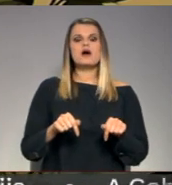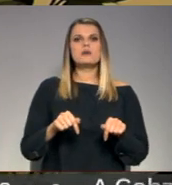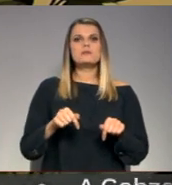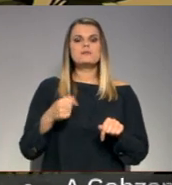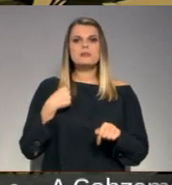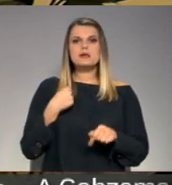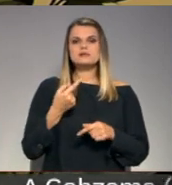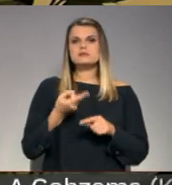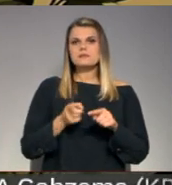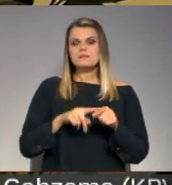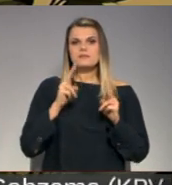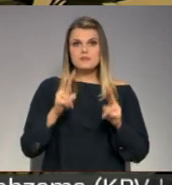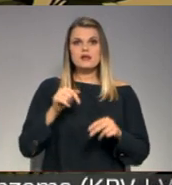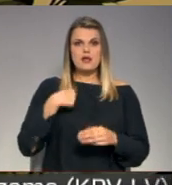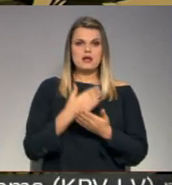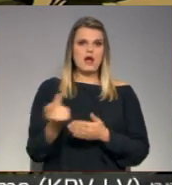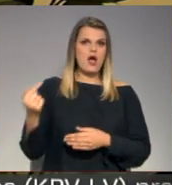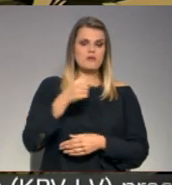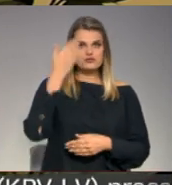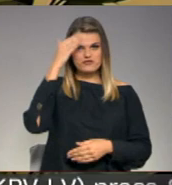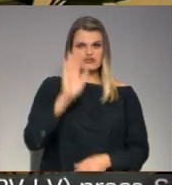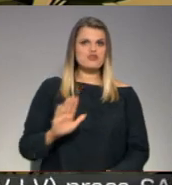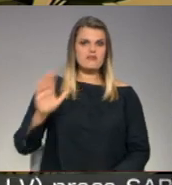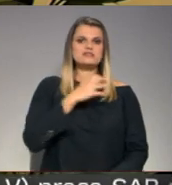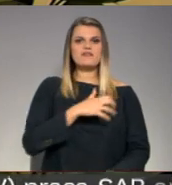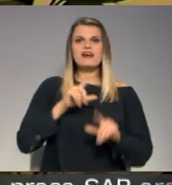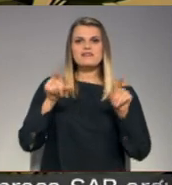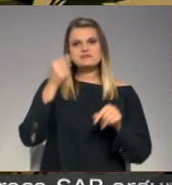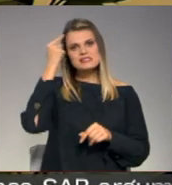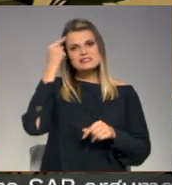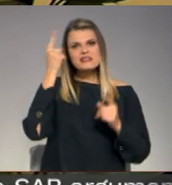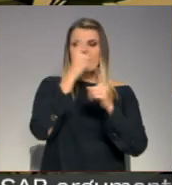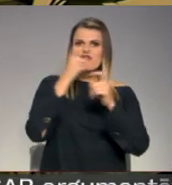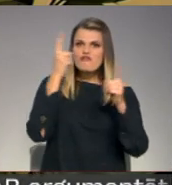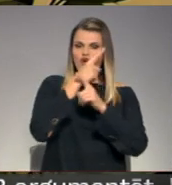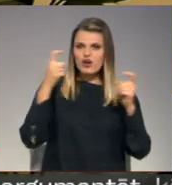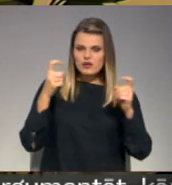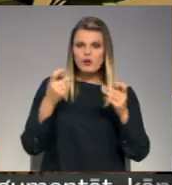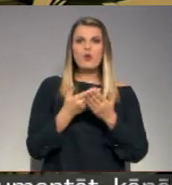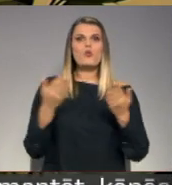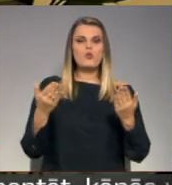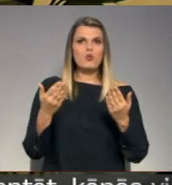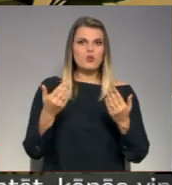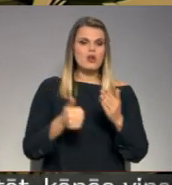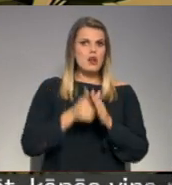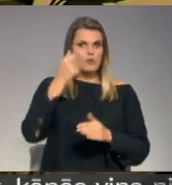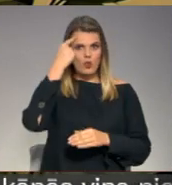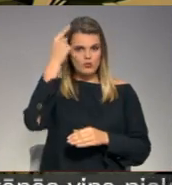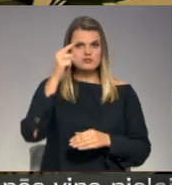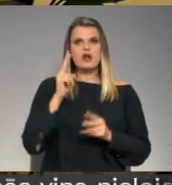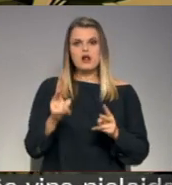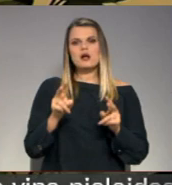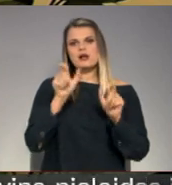Uz kursiem es atnācu, jo, ja jau esi atbraucis uz svešu valsti, vajag vismaz zināt kaut kādu informāciju, un kur gan vairāk var uzzināt par to,